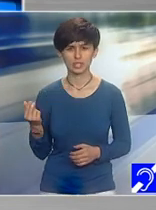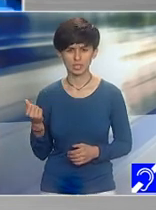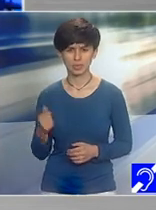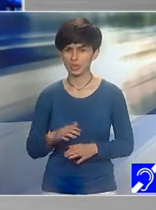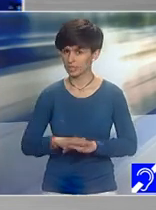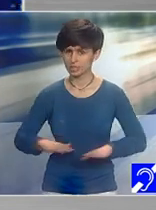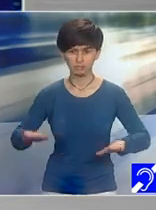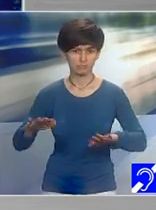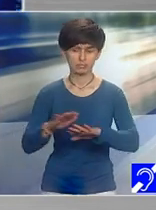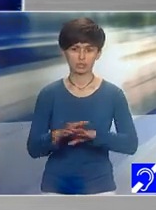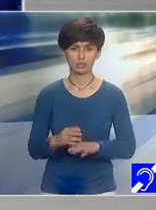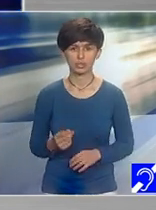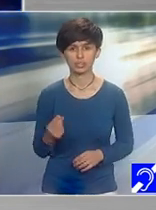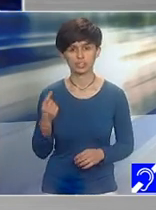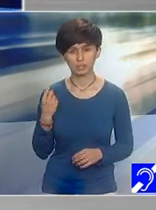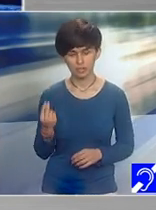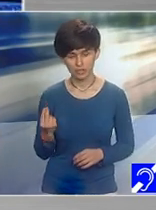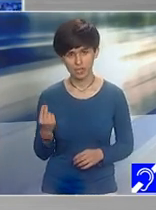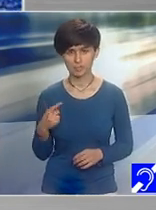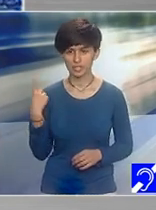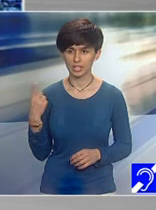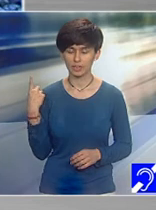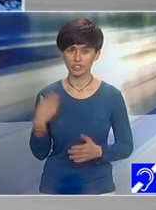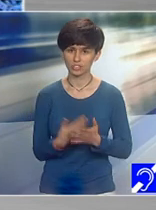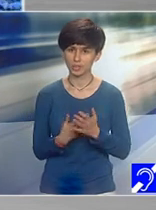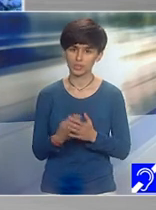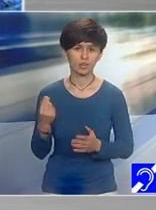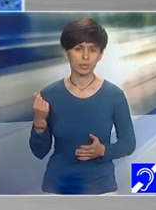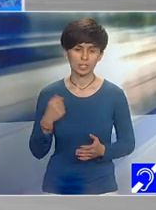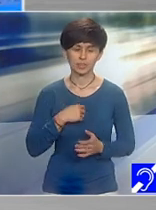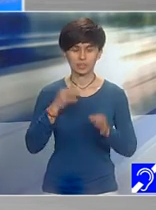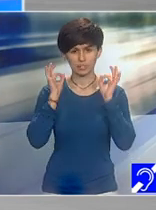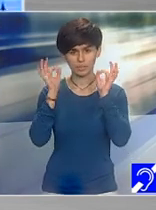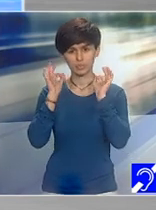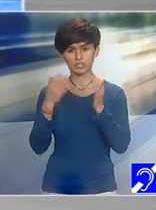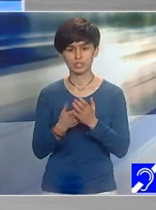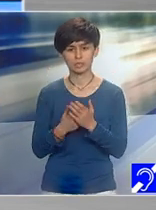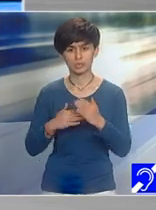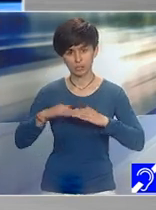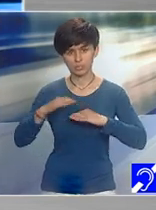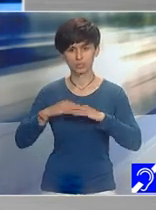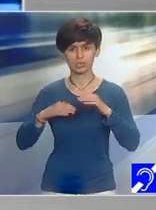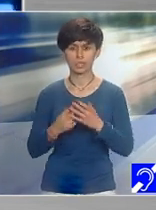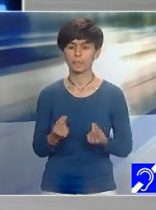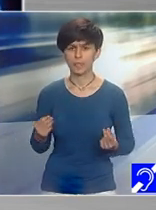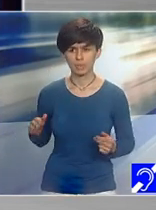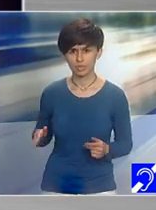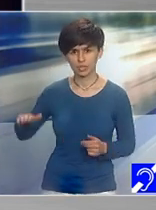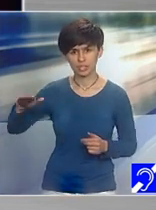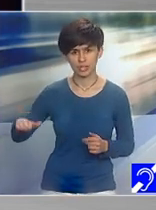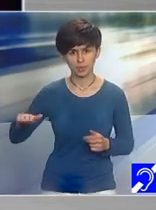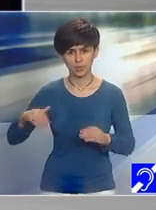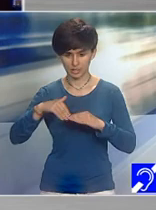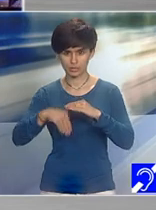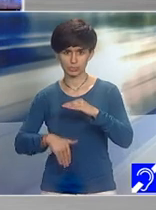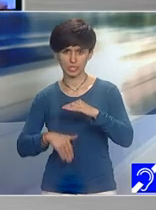binele orașului. Pentru că acei bani puteau să fie folosiți pentru a construi mai multe parcări subterane sau supraterane, pentru a rezolva